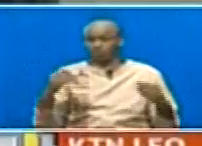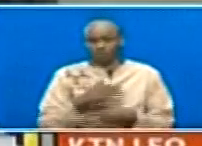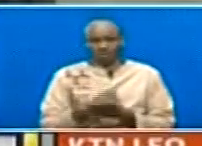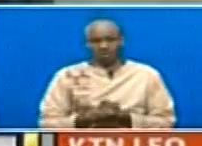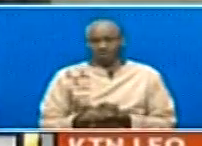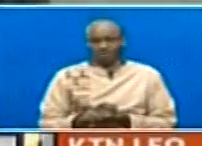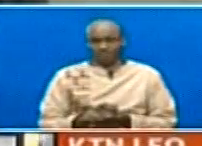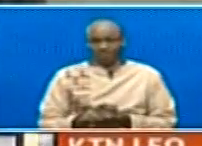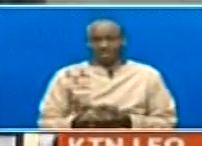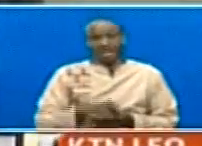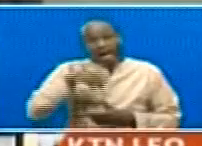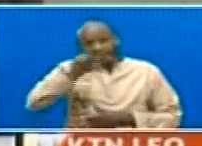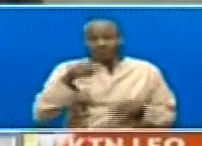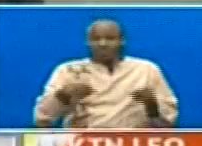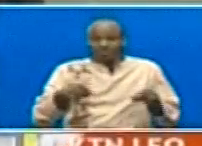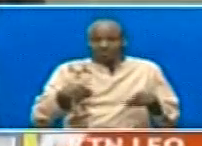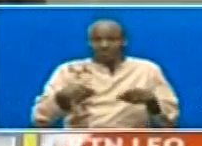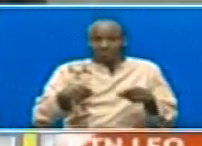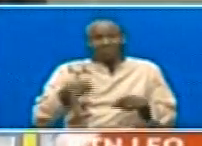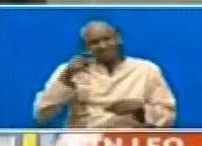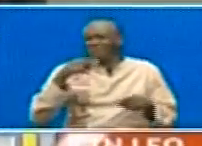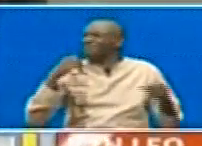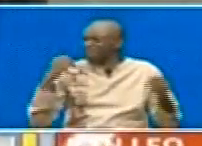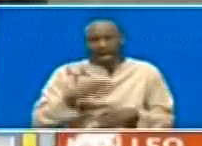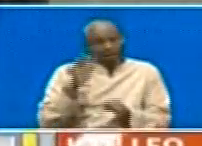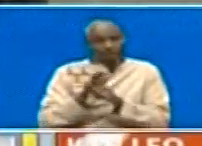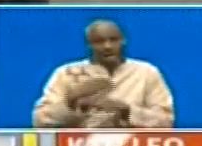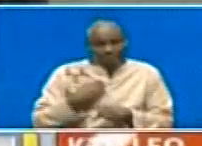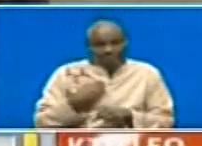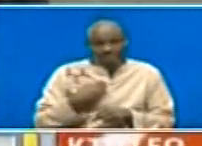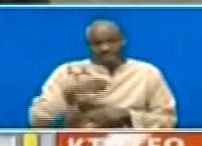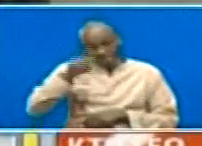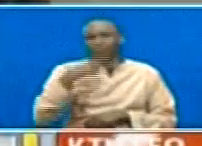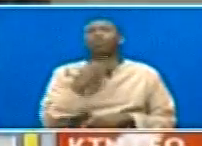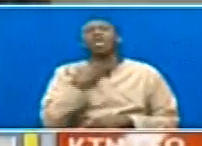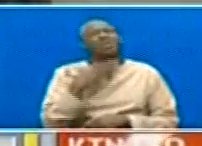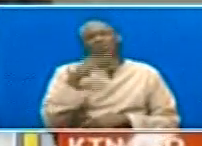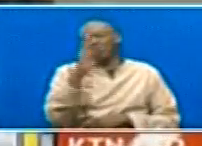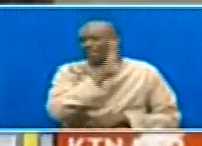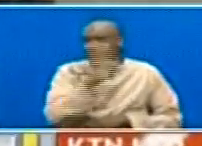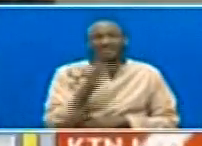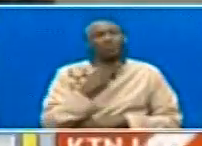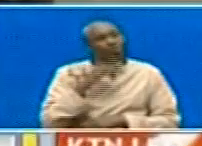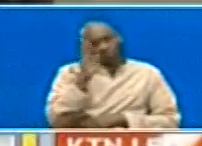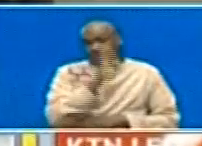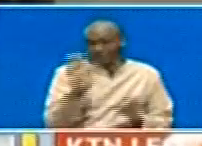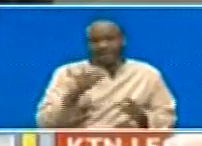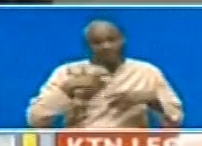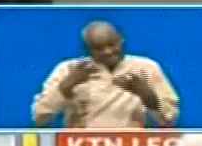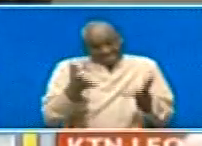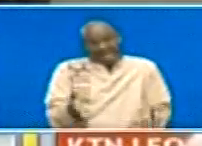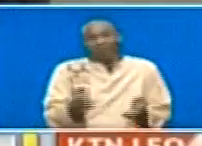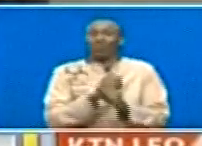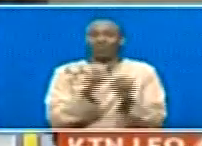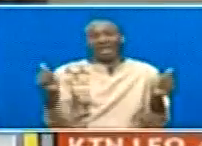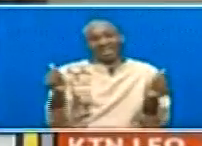Alikuwa anasikia anatetemeka, alikuwa na uoga mingi, na alikuwa anasema anataka maji. Nao saizi